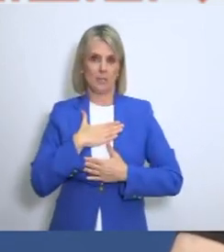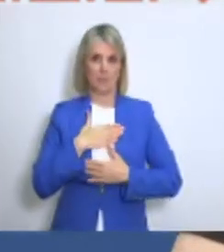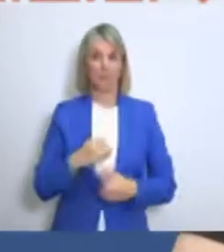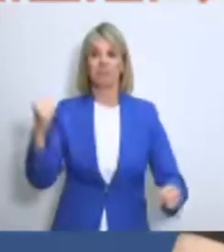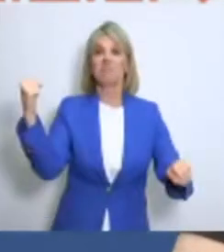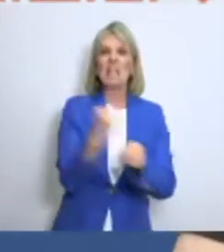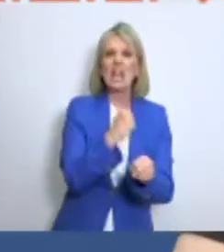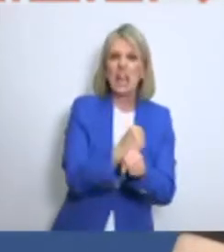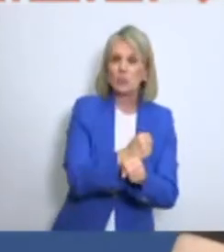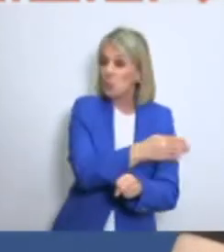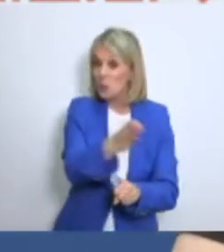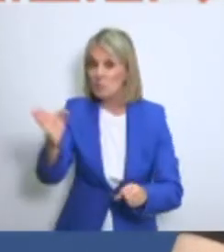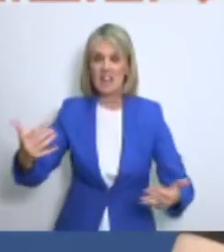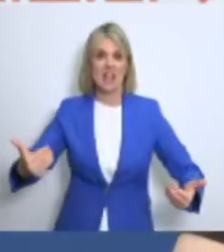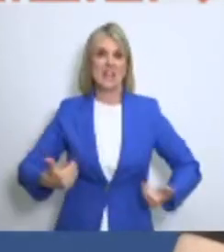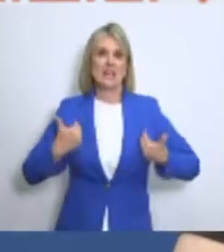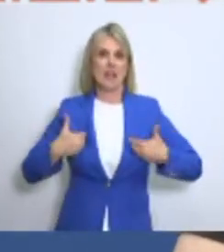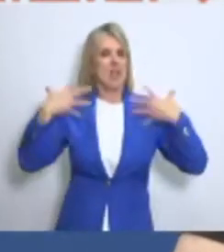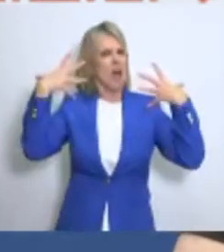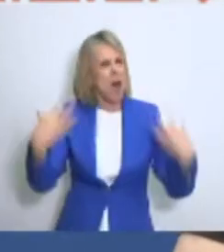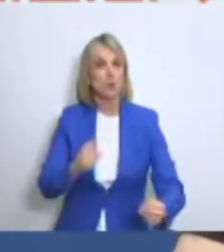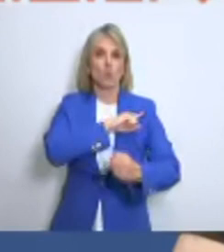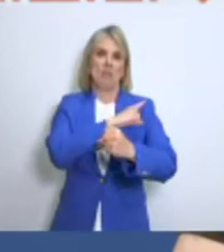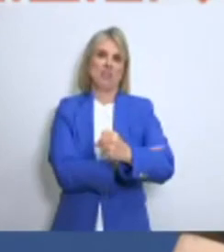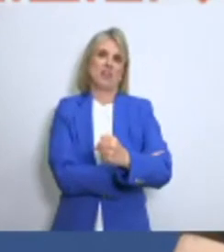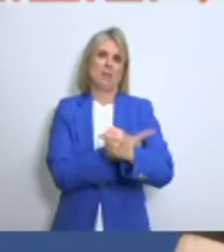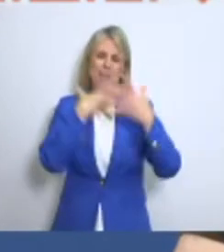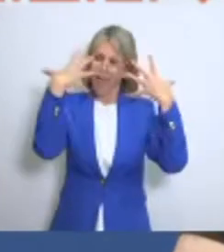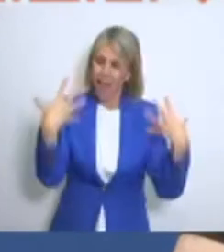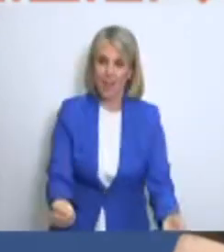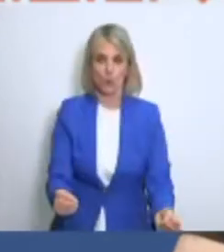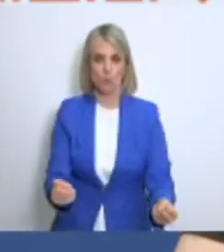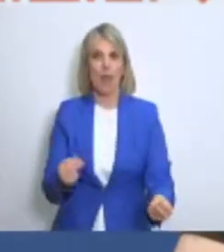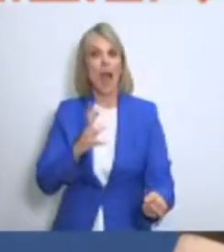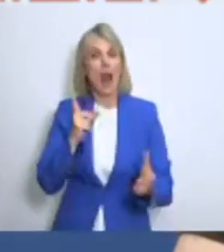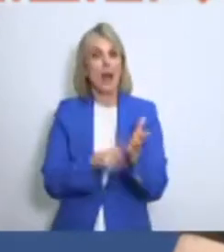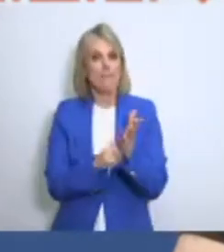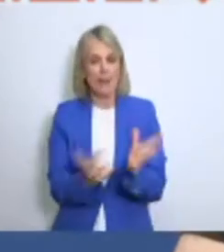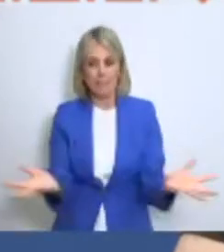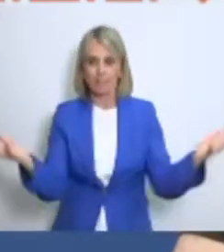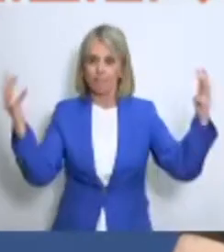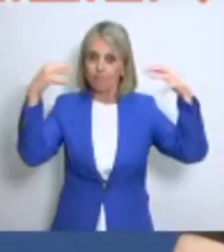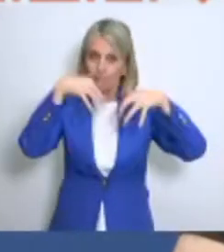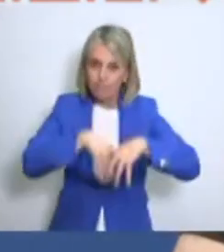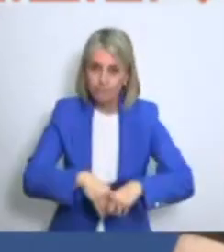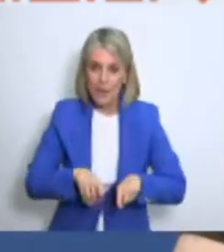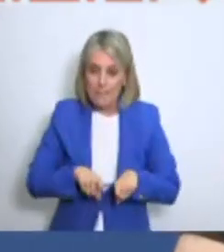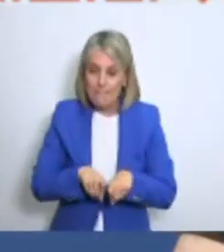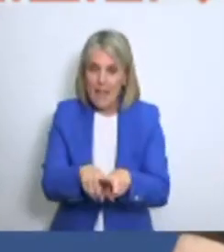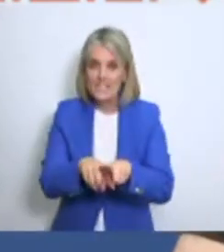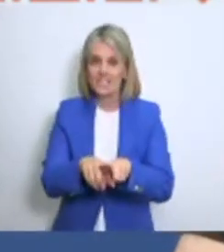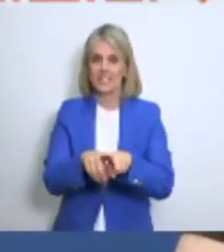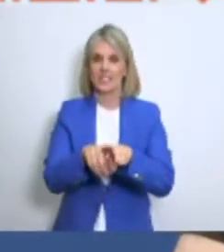Εργαζόμενοι και νέοι έχουμε πραγματικά τη δύναμη όταν μπαίνουμε σε ενωτικούς, μαζικούς και μαχητικούς αγώνες